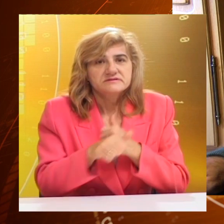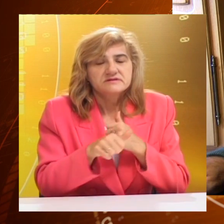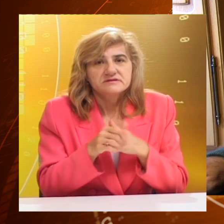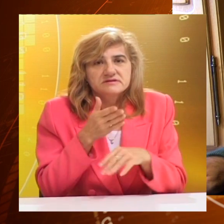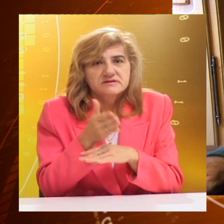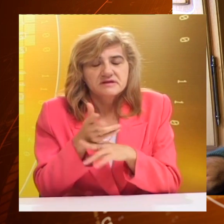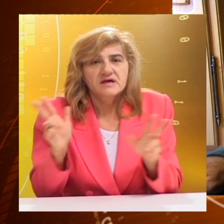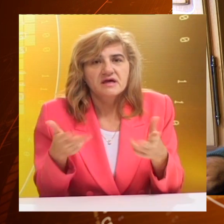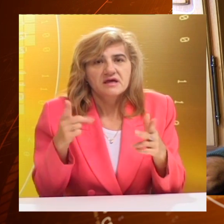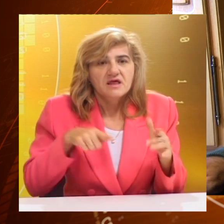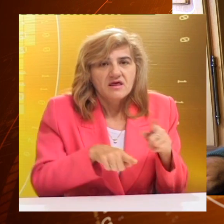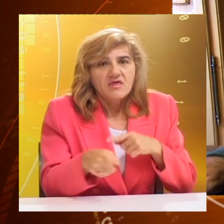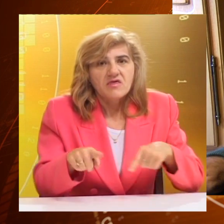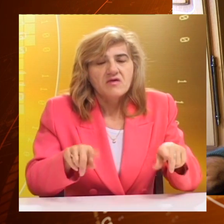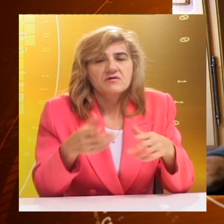se povlače u